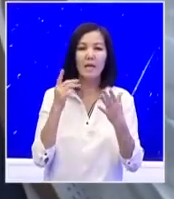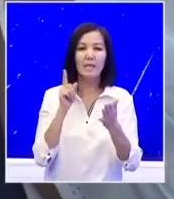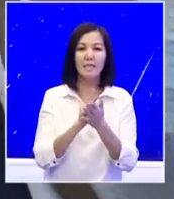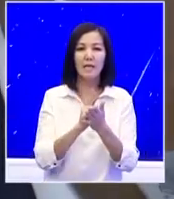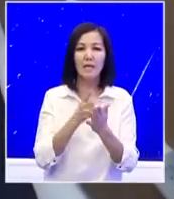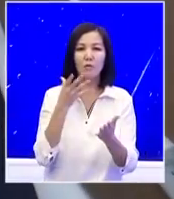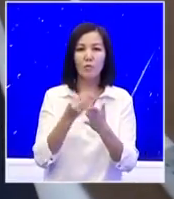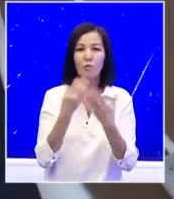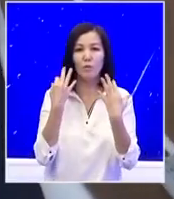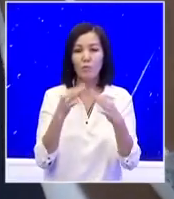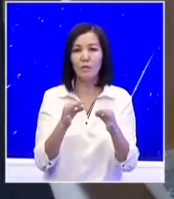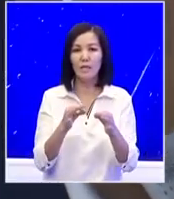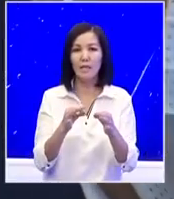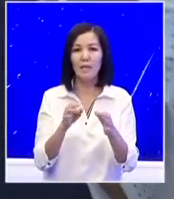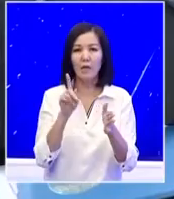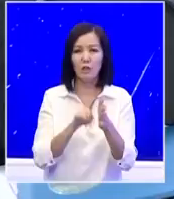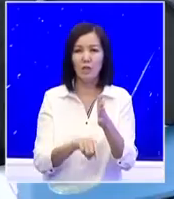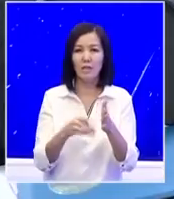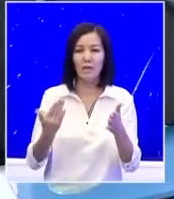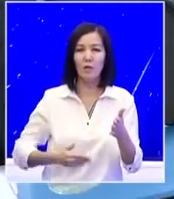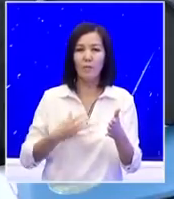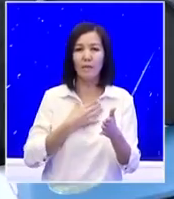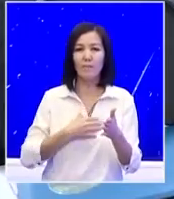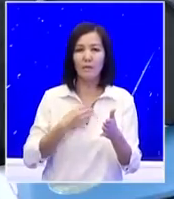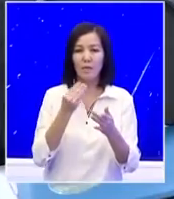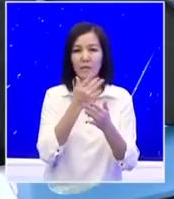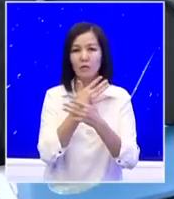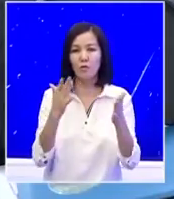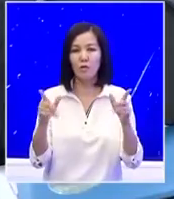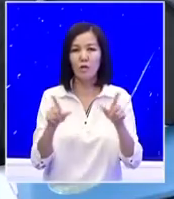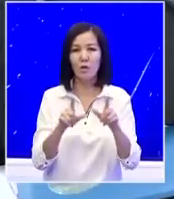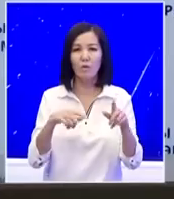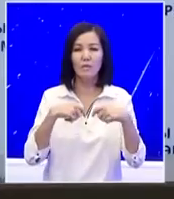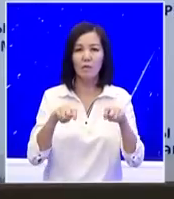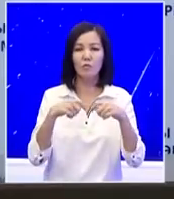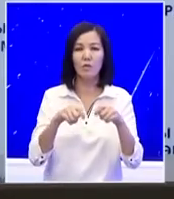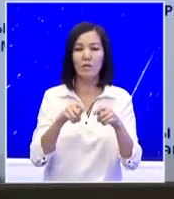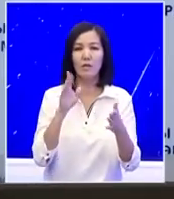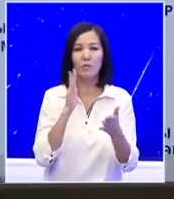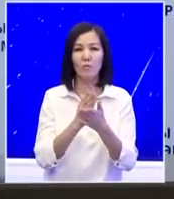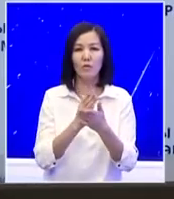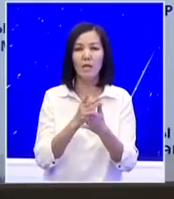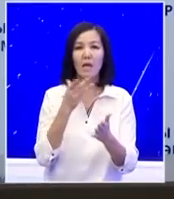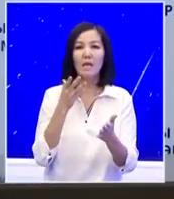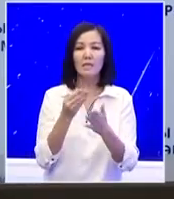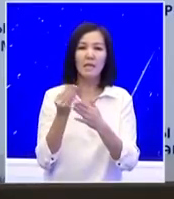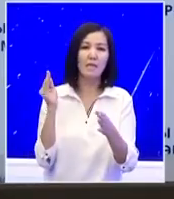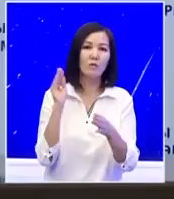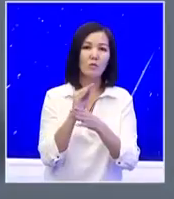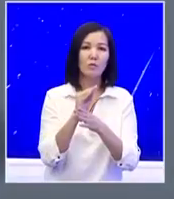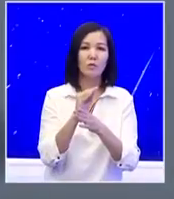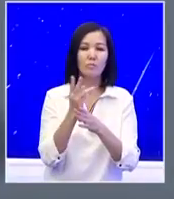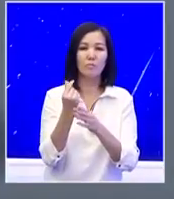салықтан босатылды. Бұл жеңілдікті әлеуметтік маңызы бар азық-түлік тауарларын сатушылар да көреді. Оларға салынатын қосымша құн